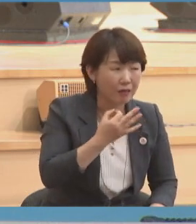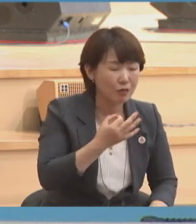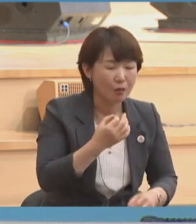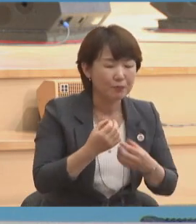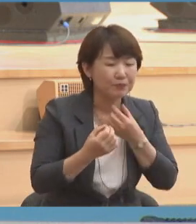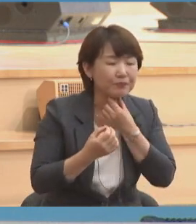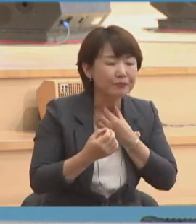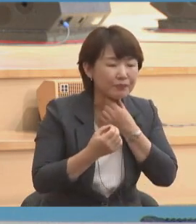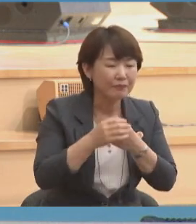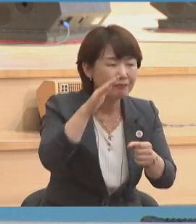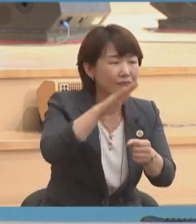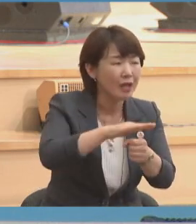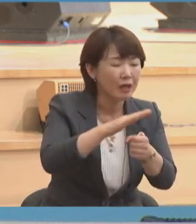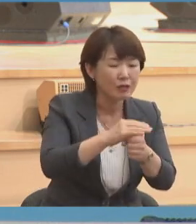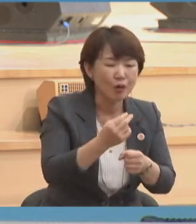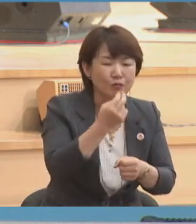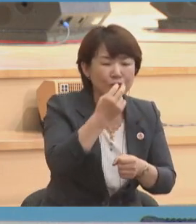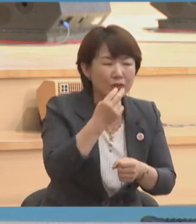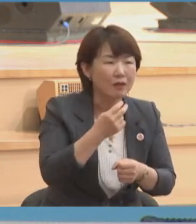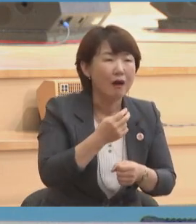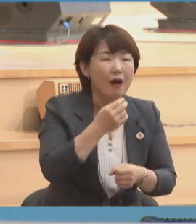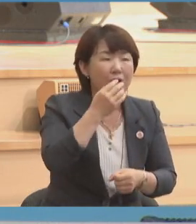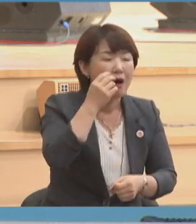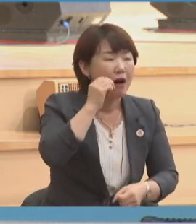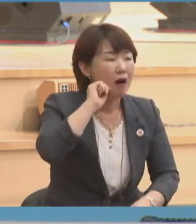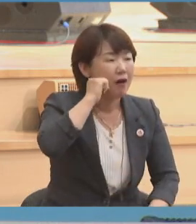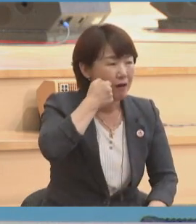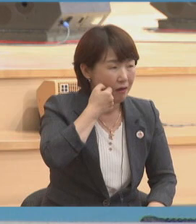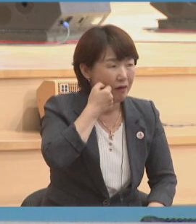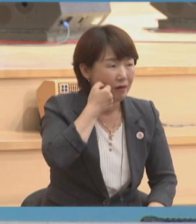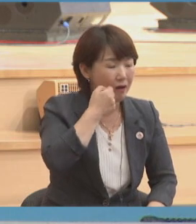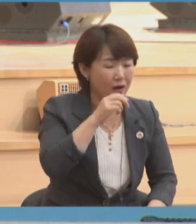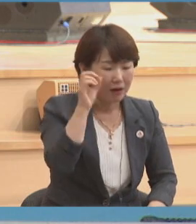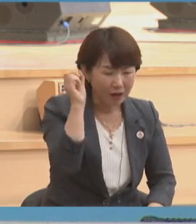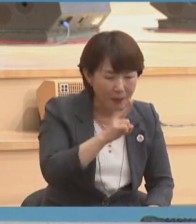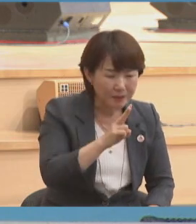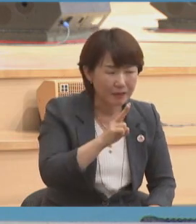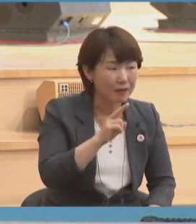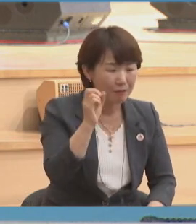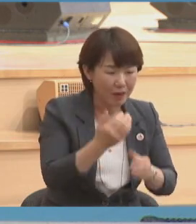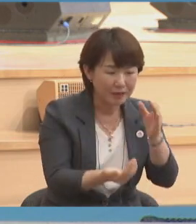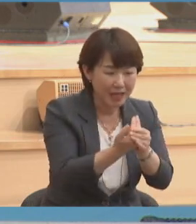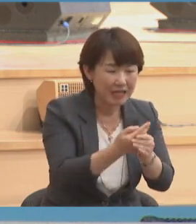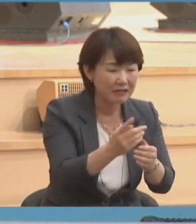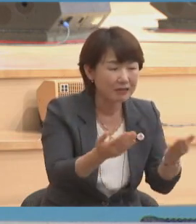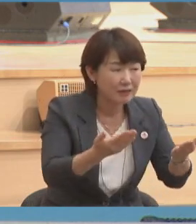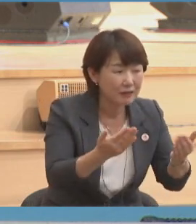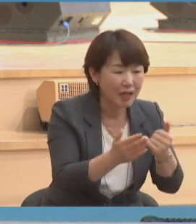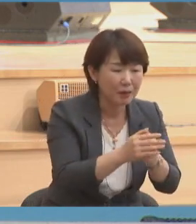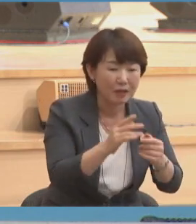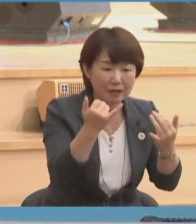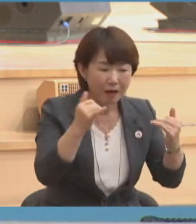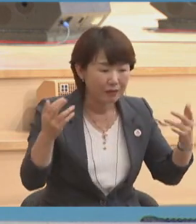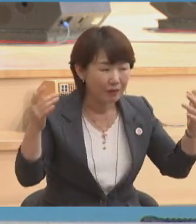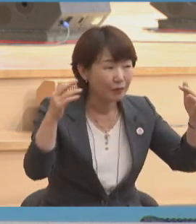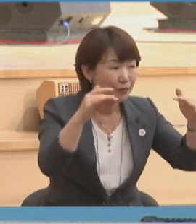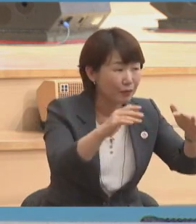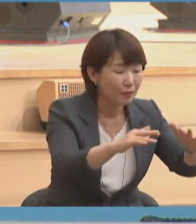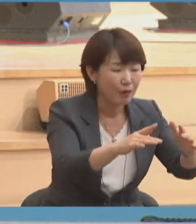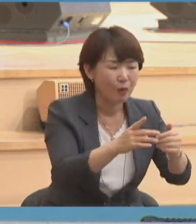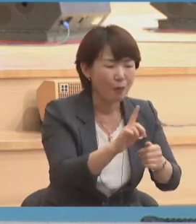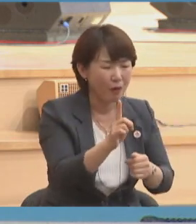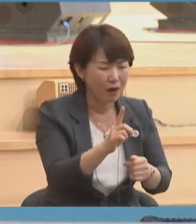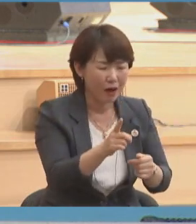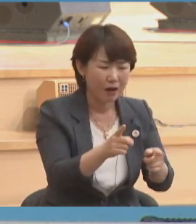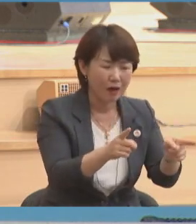기도가 막혀서 숨조차 제대로 쉬지 못했다. 갑작스레 벌어진 사태에 사람들이 몰려들었고 채